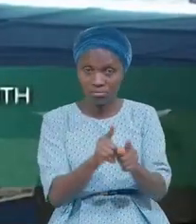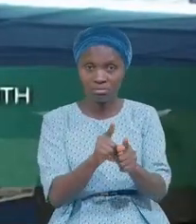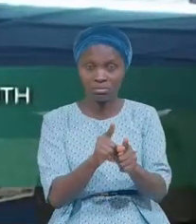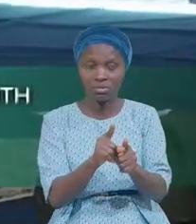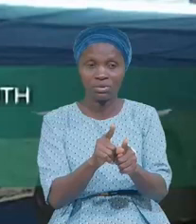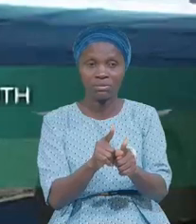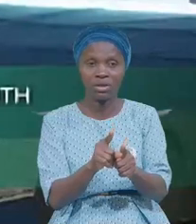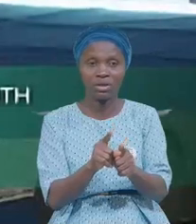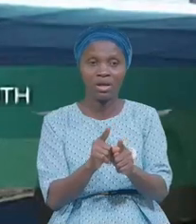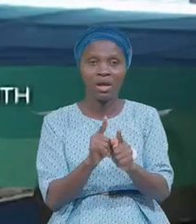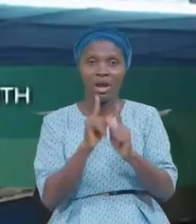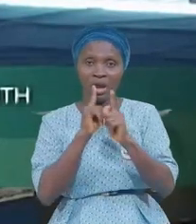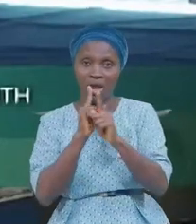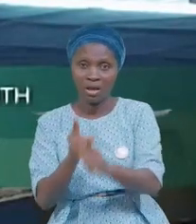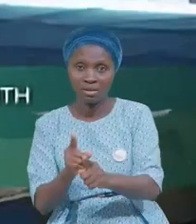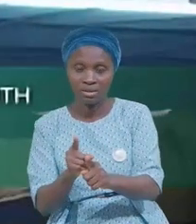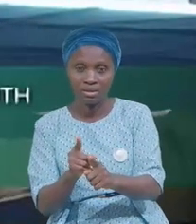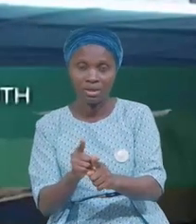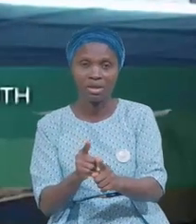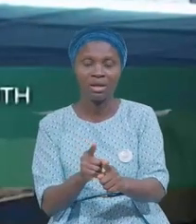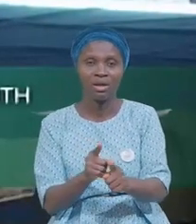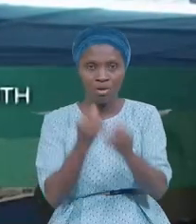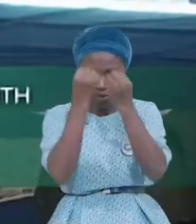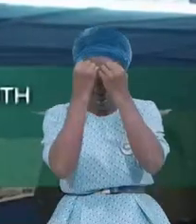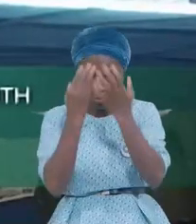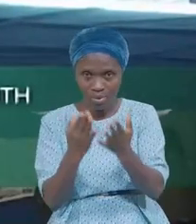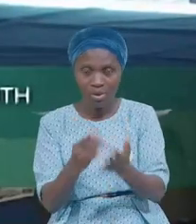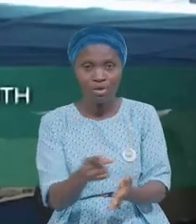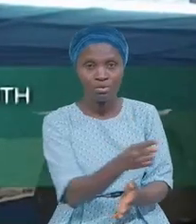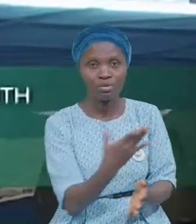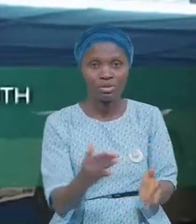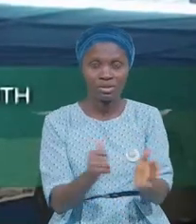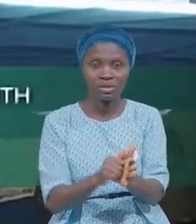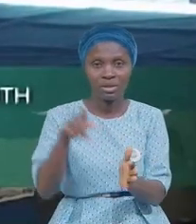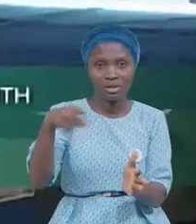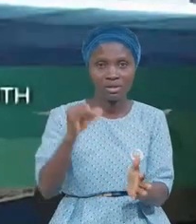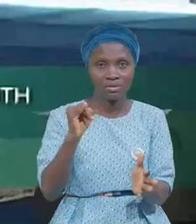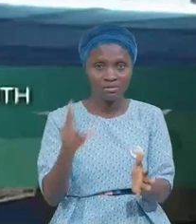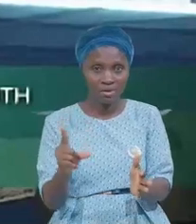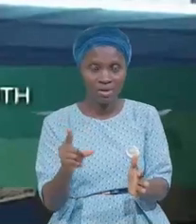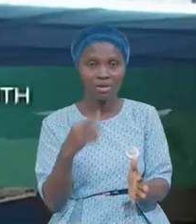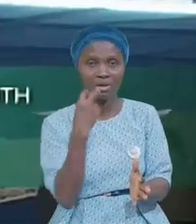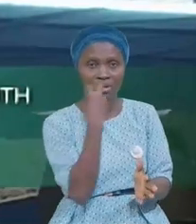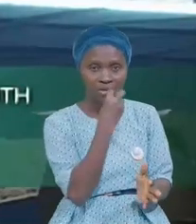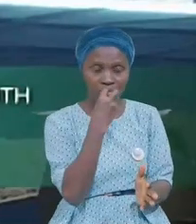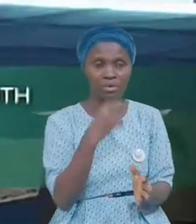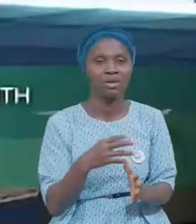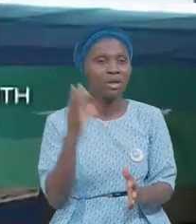disait Philippe, lorsqu'elles apprirent et virent les miracles